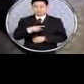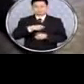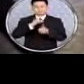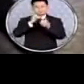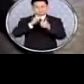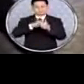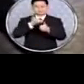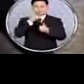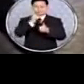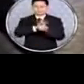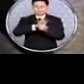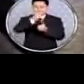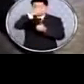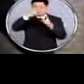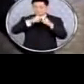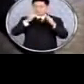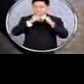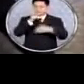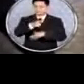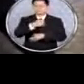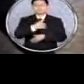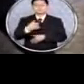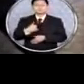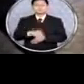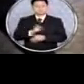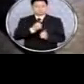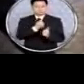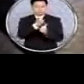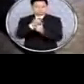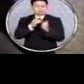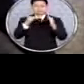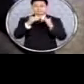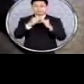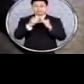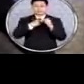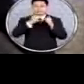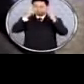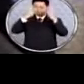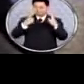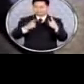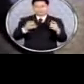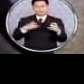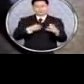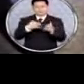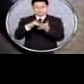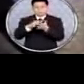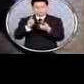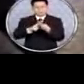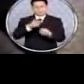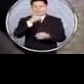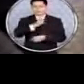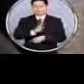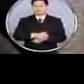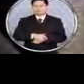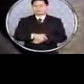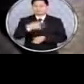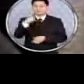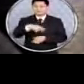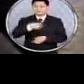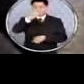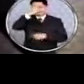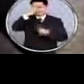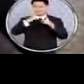轻人买得起房子，我们必须要控制，我们必须要让房价能够维持在合理的范围。另外对于年